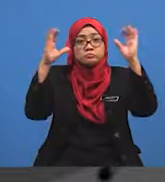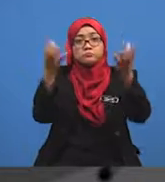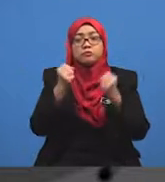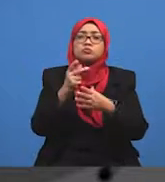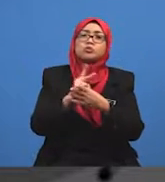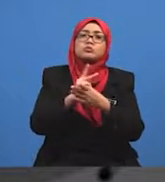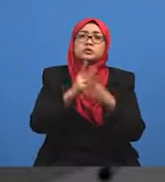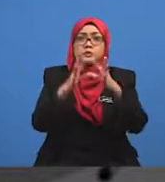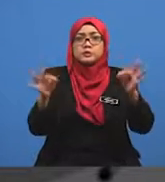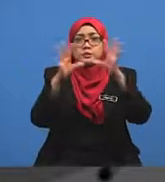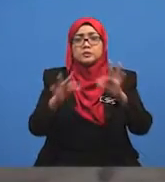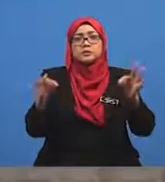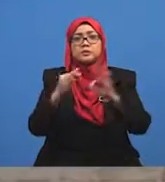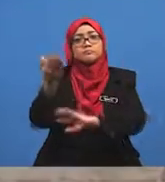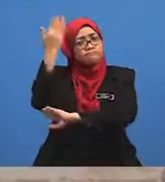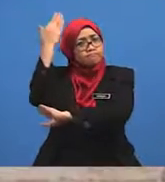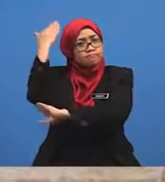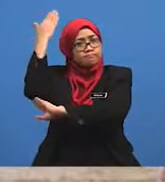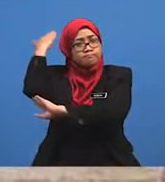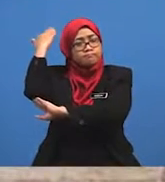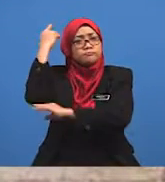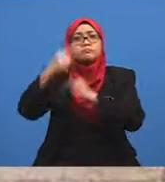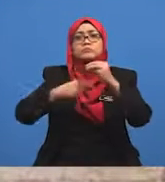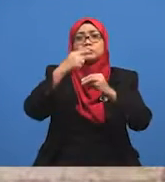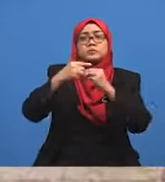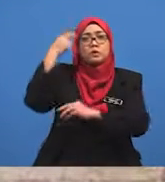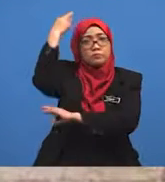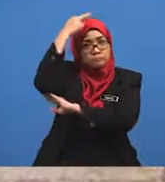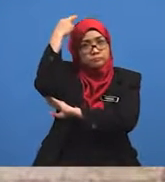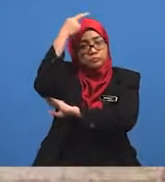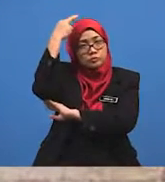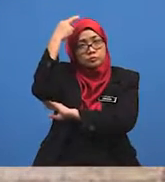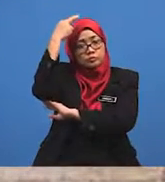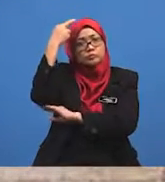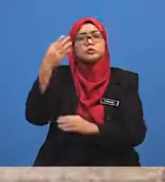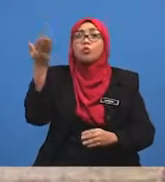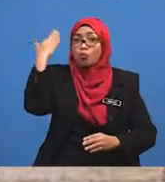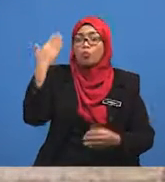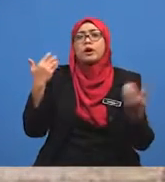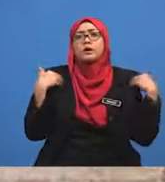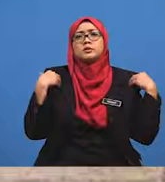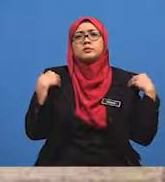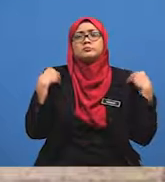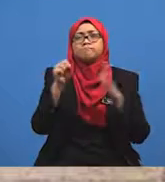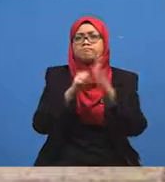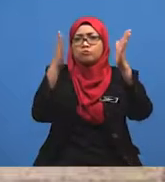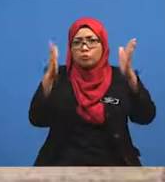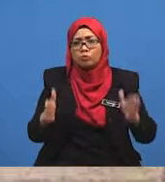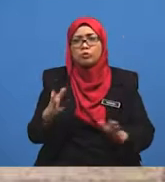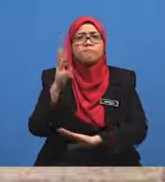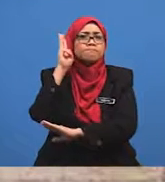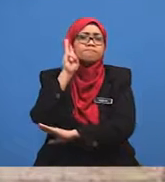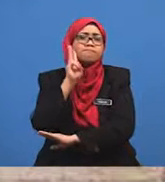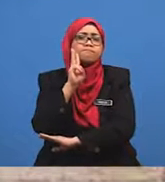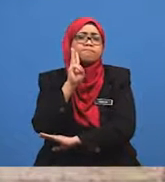zaman Rasulullah SAW. Pada zaman Rasulullah ada seorang wanita kulit hitam yang bernama